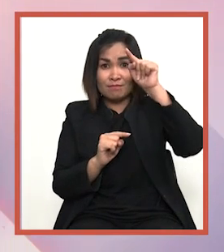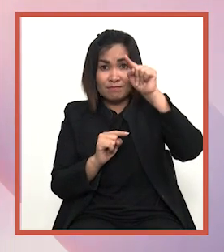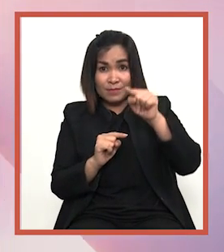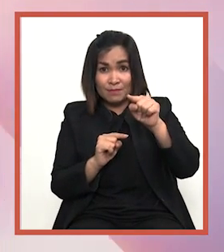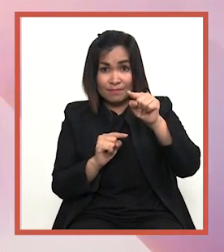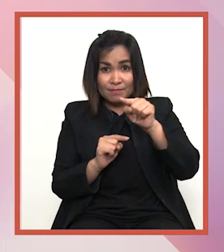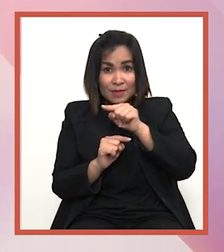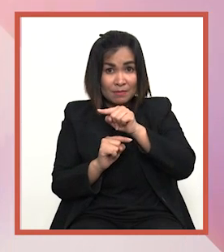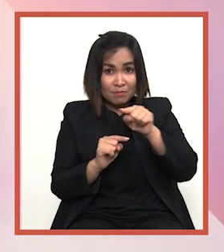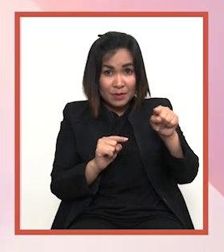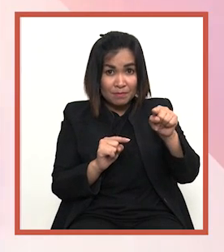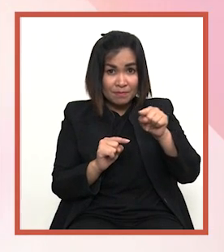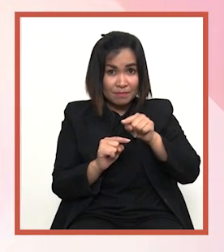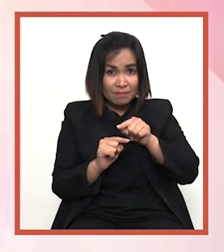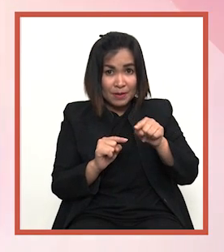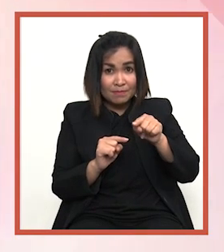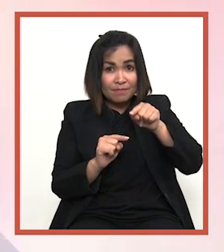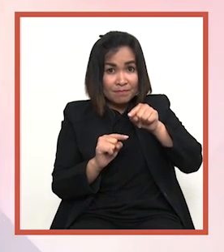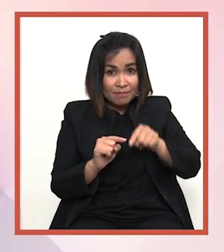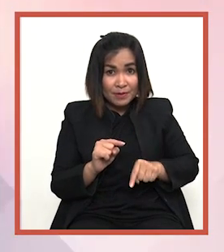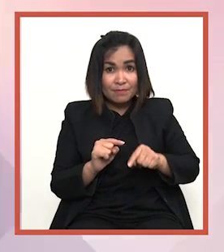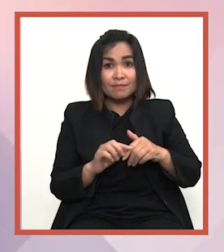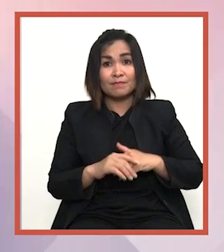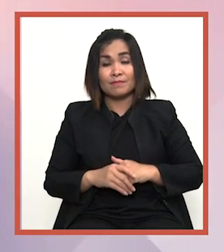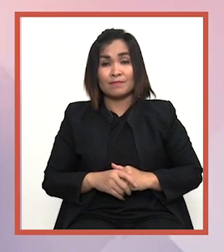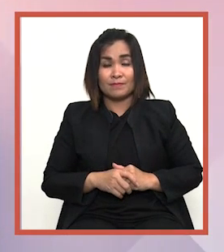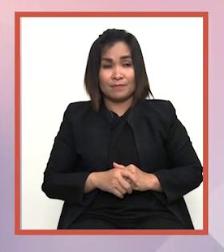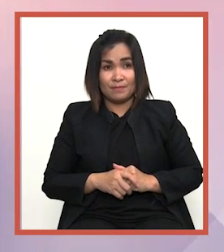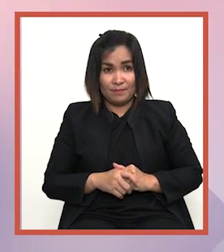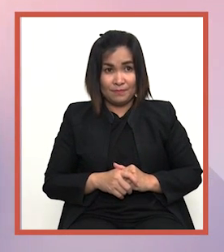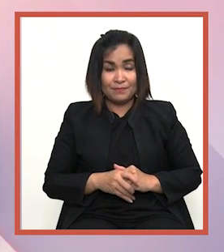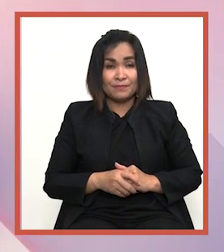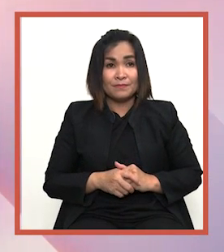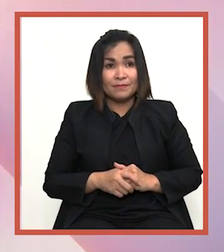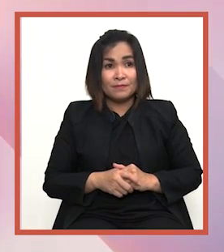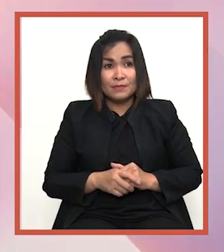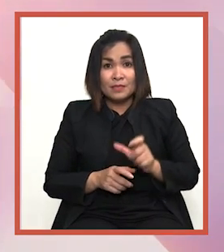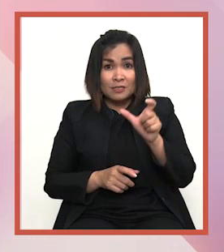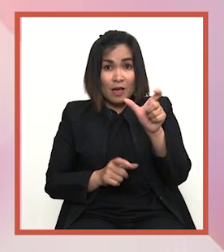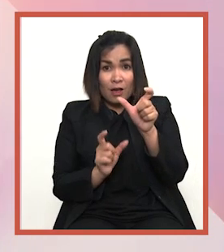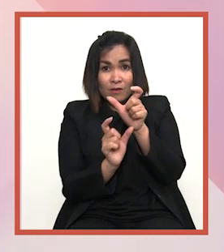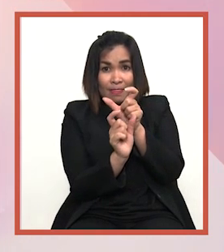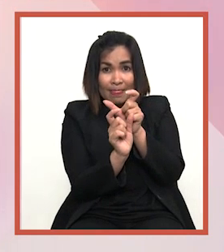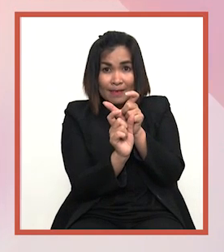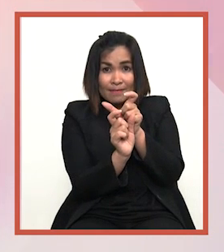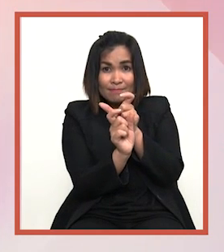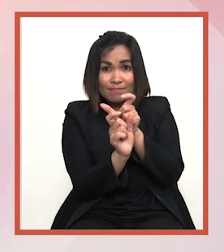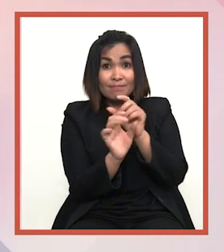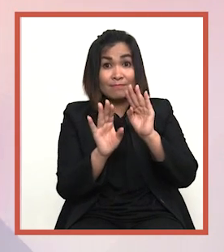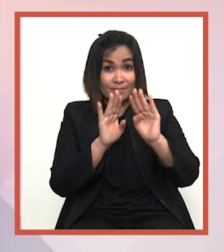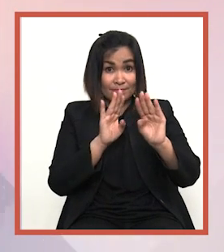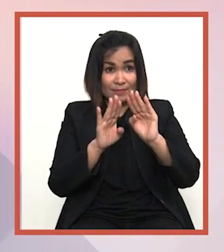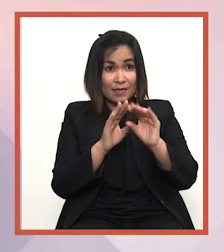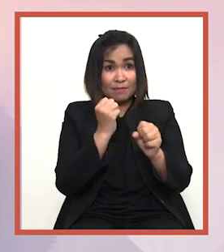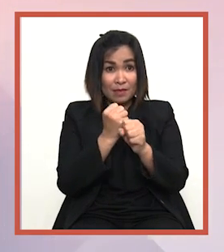งนะครับมีขีดสั้นอีกขีดหนึ่งนะครับแล้วก็จะมีขีดนะครับออกจากทั้งสองขีดนี้นะครับนะดูจากรูปแบบงานสมบูร